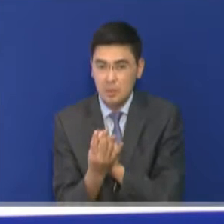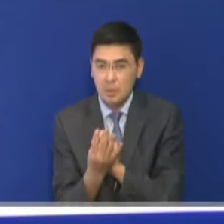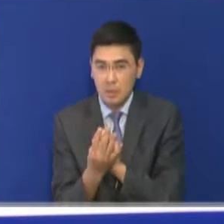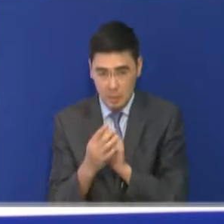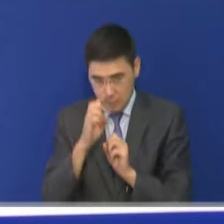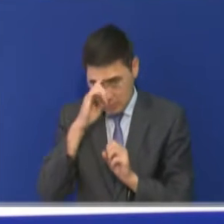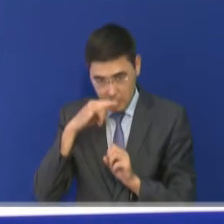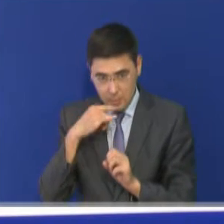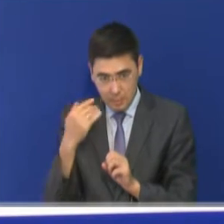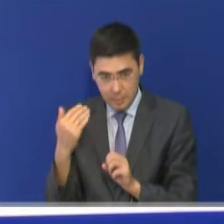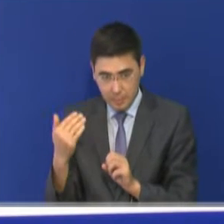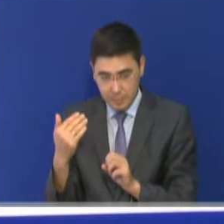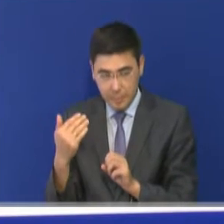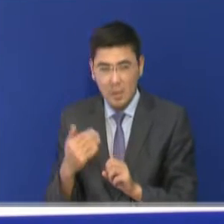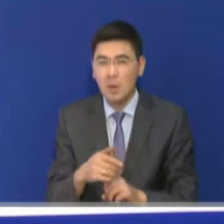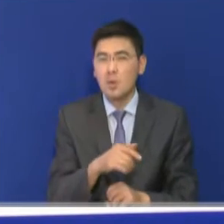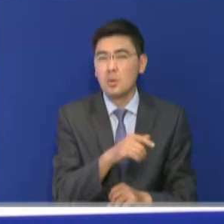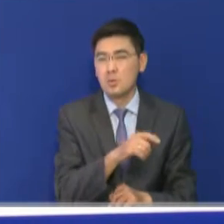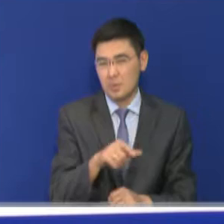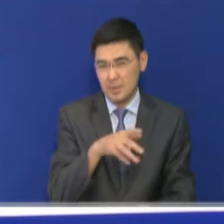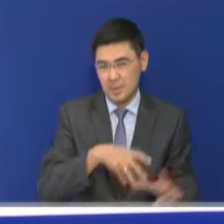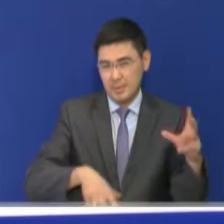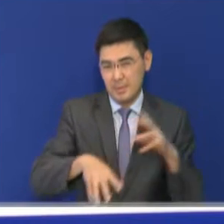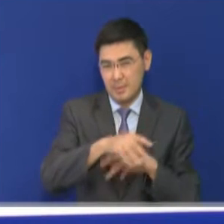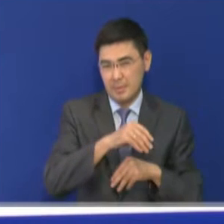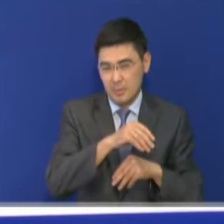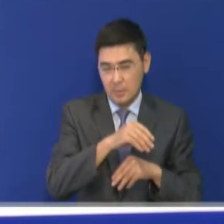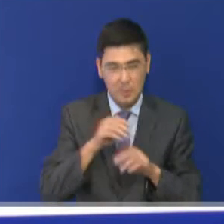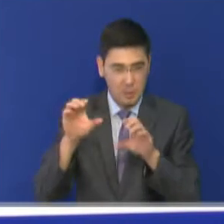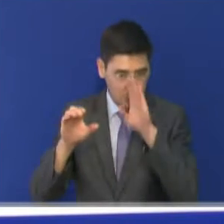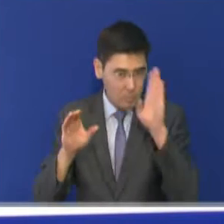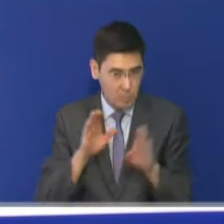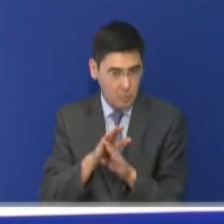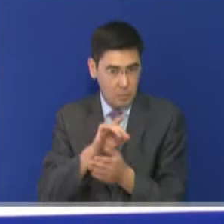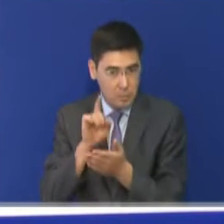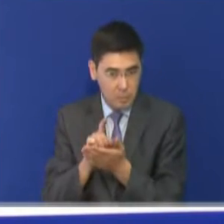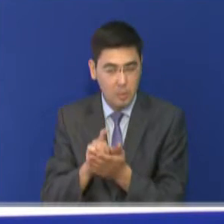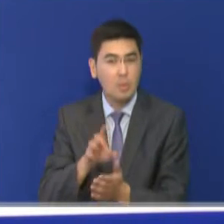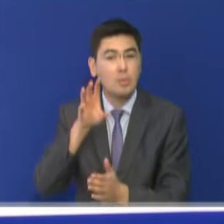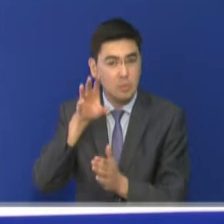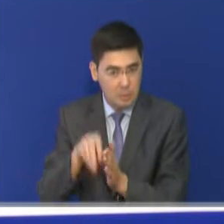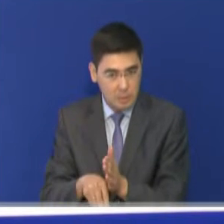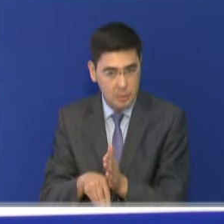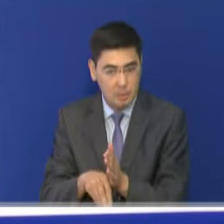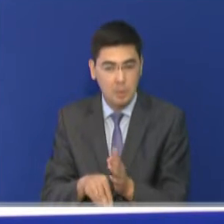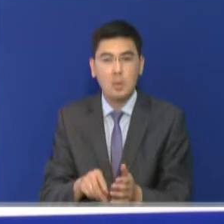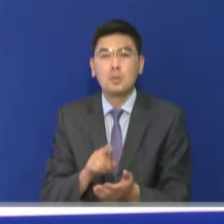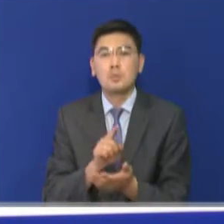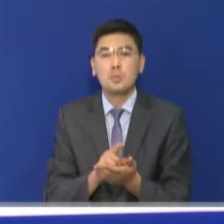о равенстве всех перед законом и судом установлено единое время соблюдения режима тишины для всех граждан в рабочем